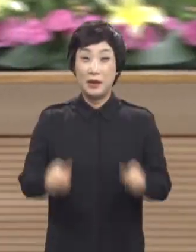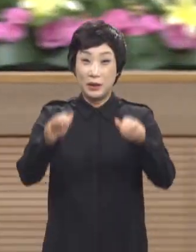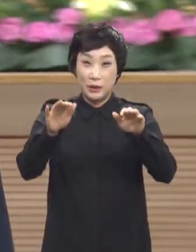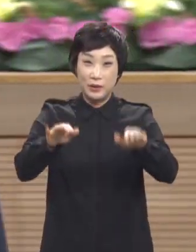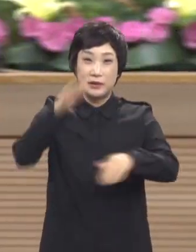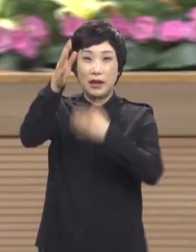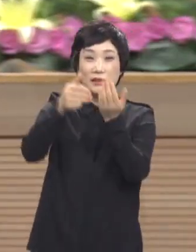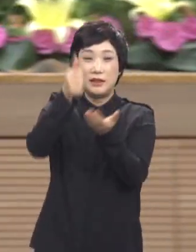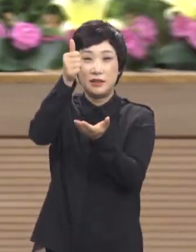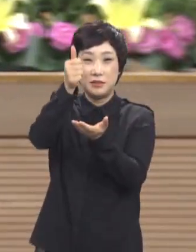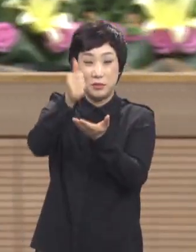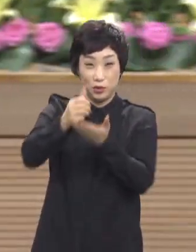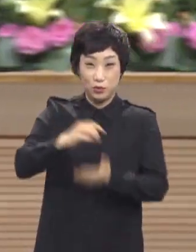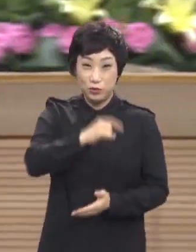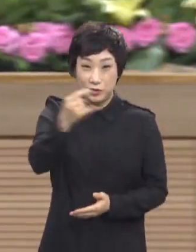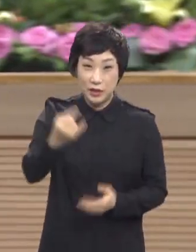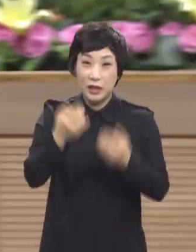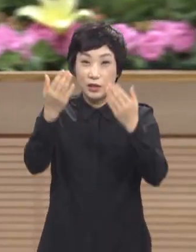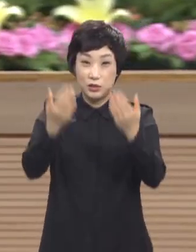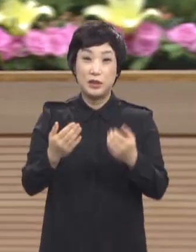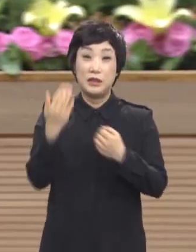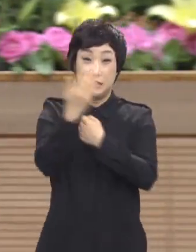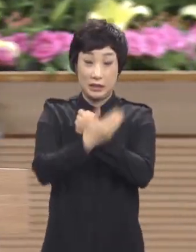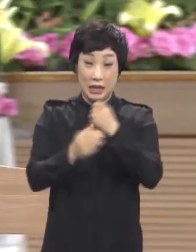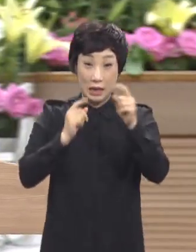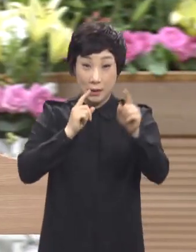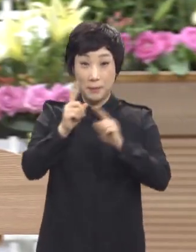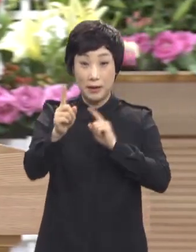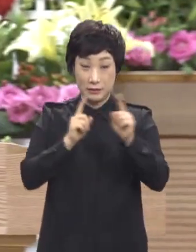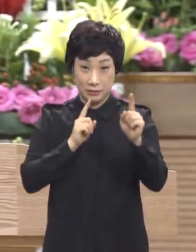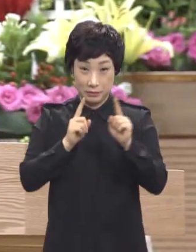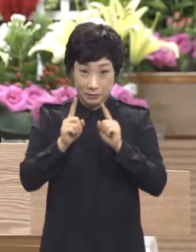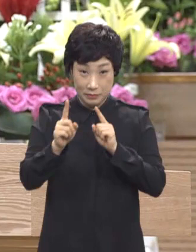오늘 또 하나님께서 우리에게 주실 은혜의 말씀은